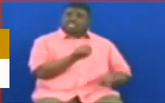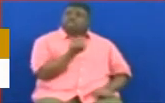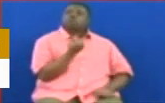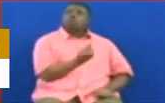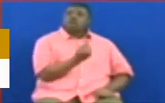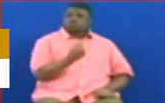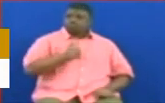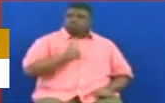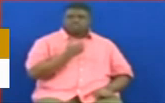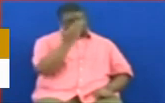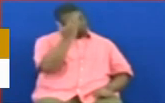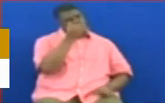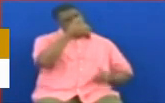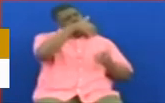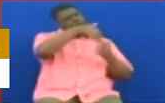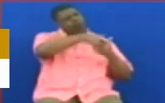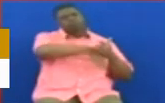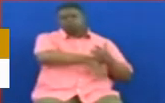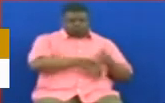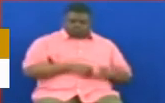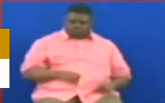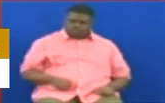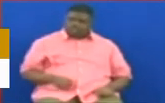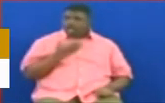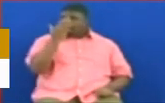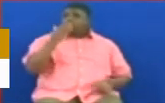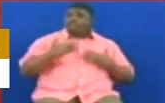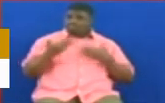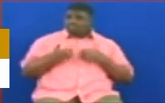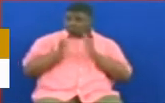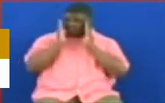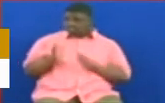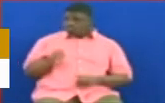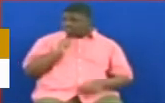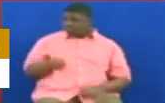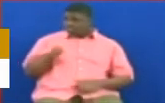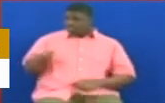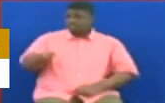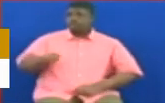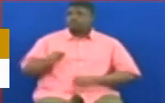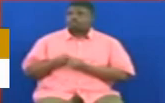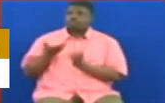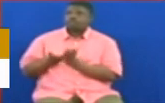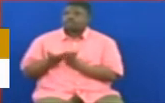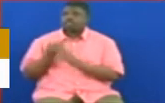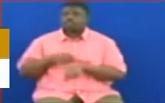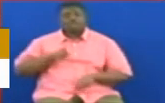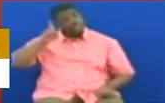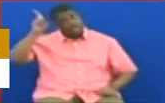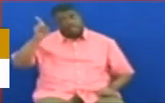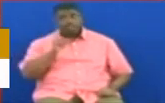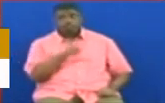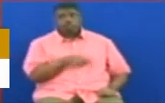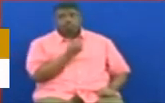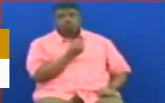ile chenge 1 naijua ukurasa mmoja baada ya mwingine. Na nafurahi leo Mheshimiwa Speaker kwamba yale tuliyopendekeza wakati huo nimekuwa